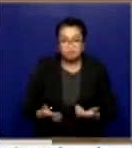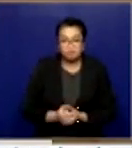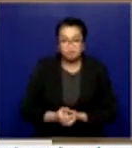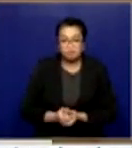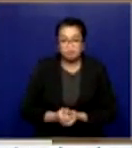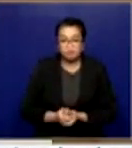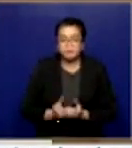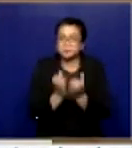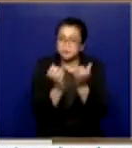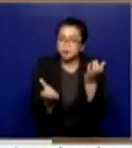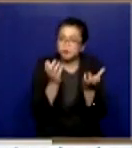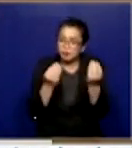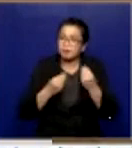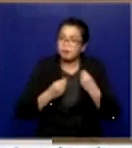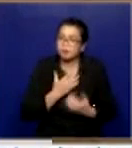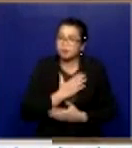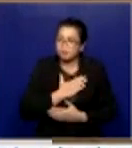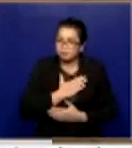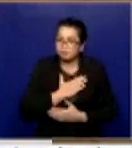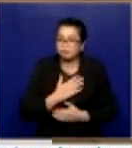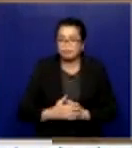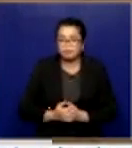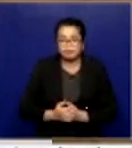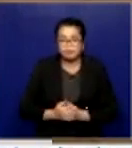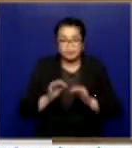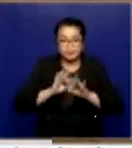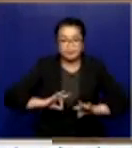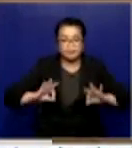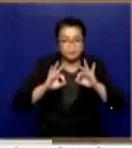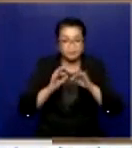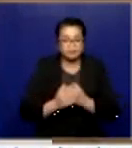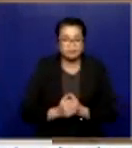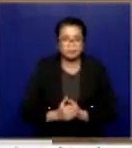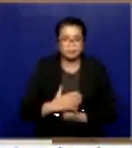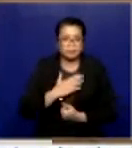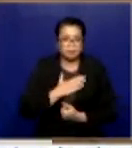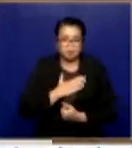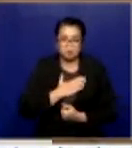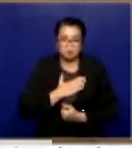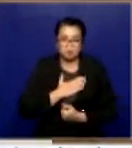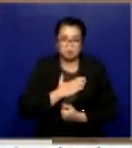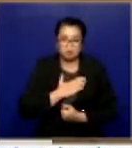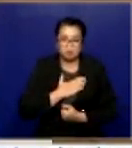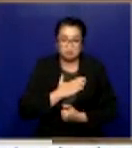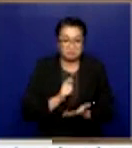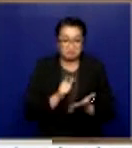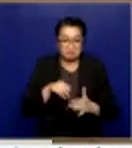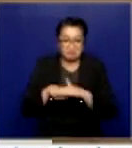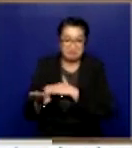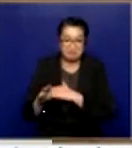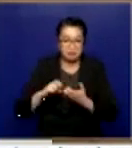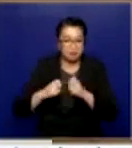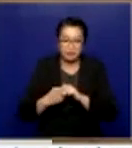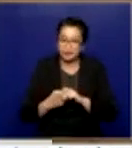ไม่ใช่ความไปทางกับผมบ้างนะครับสิ่งแล้วมันที่สุดคือผมจะไม่ตัดช่องน้อยแต่พอตัวเพื่อหนีปัญหา